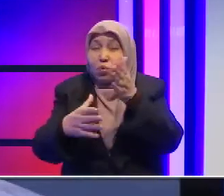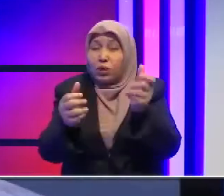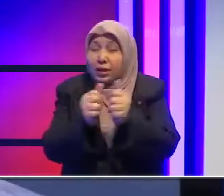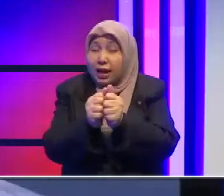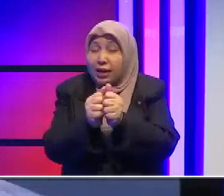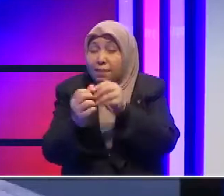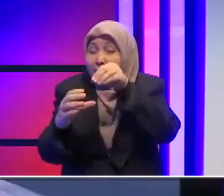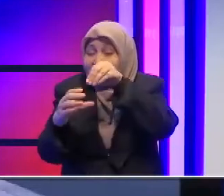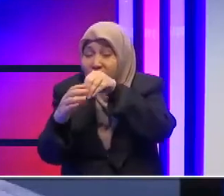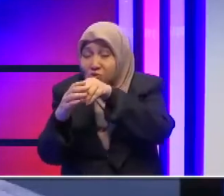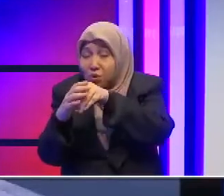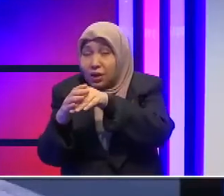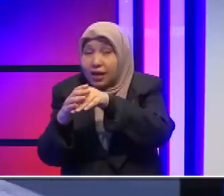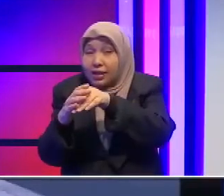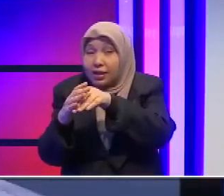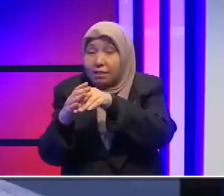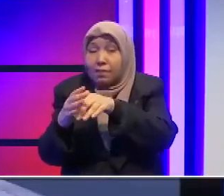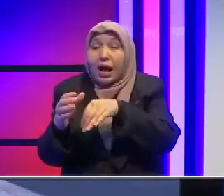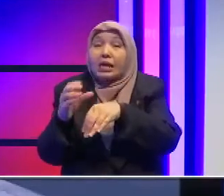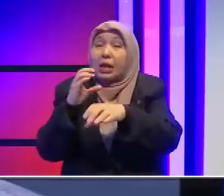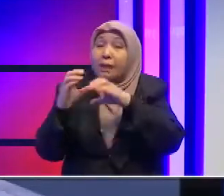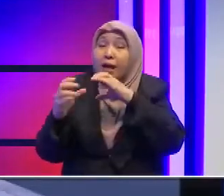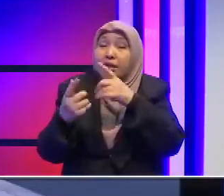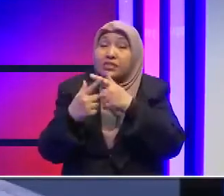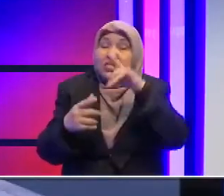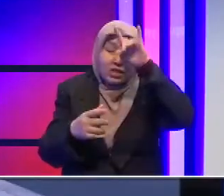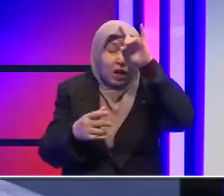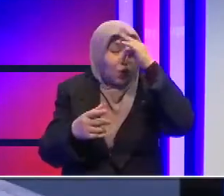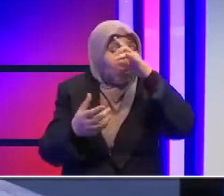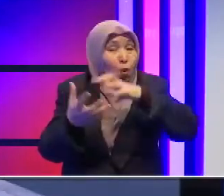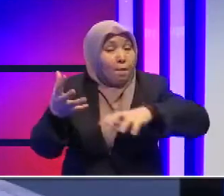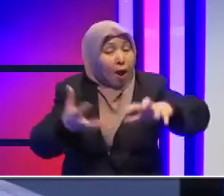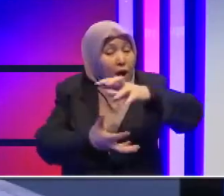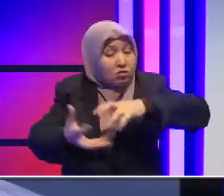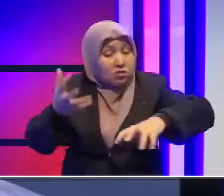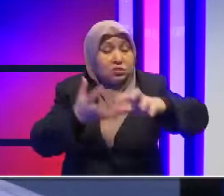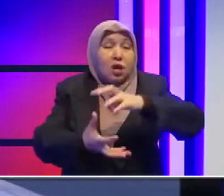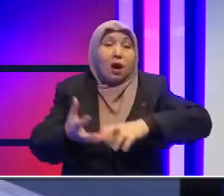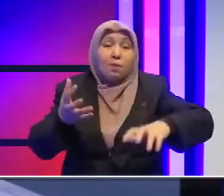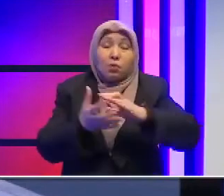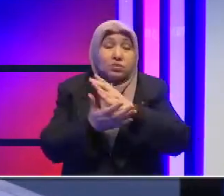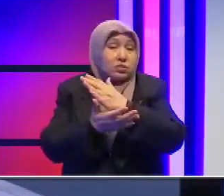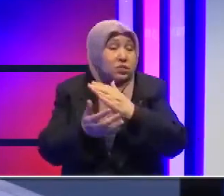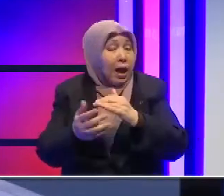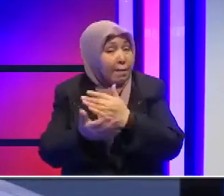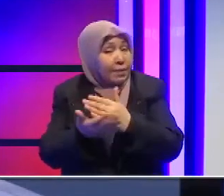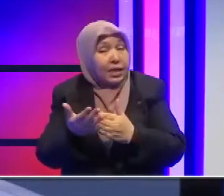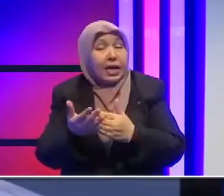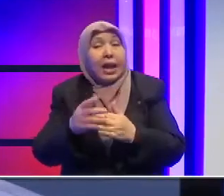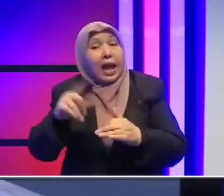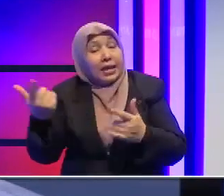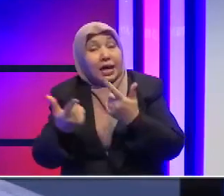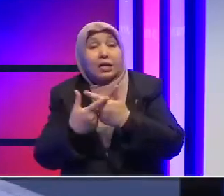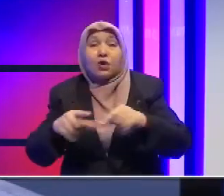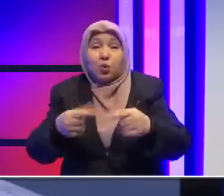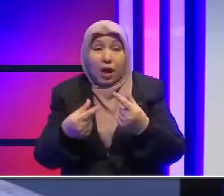diselitkan bicara daripada syaitan yang cuba untuk mencampur adukkan sesuatu yang lain daripada Al-Quran.